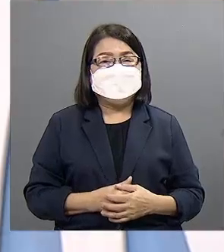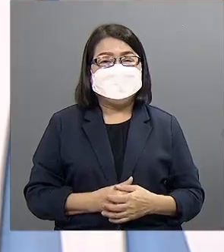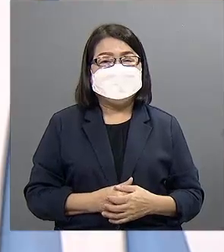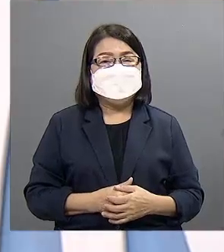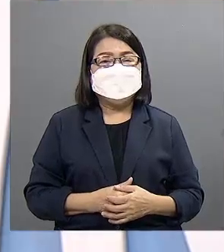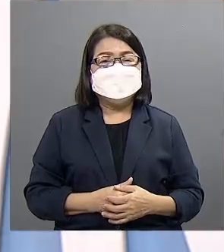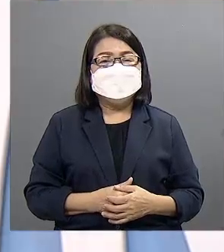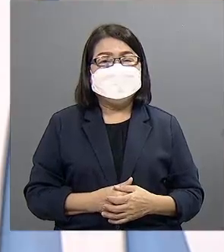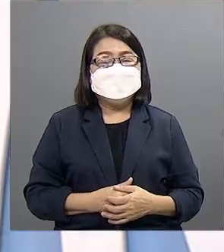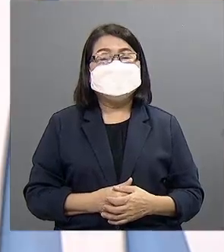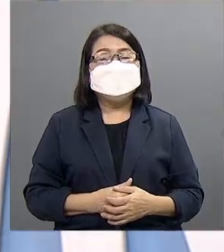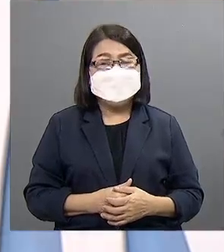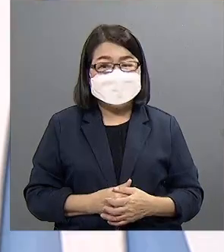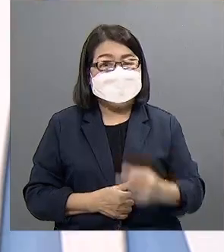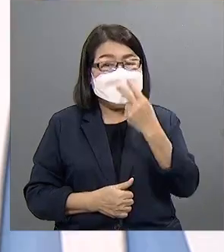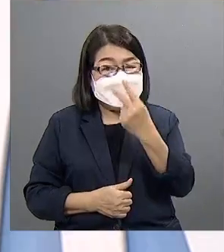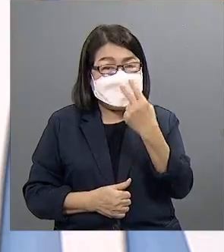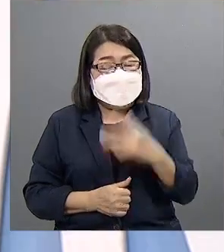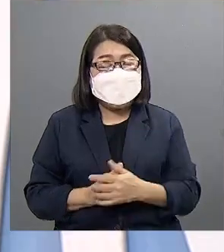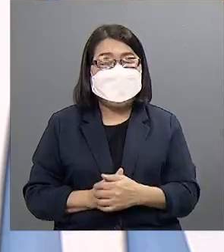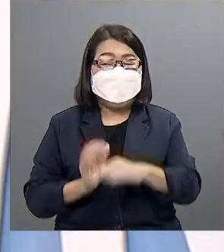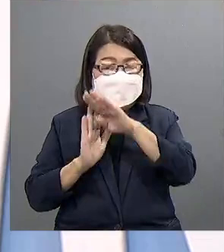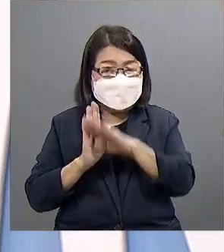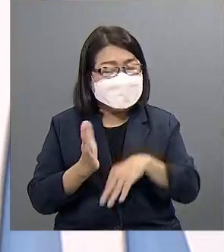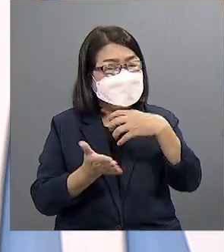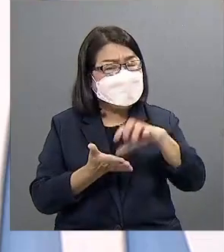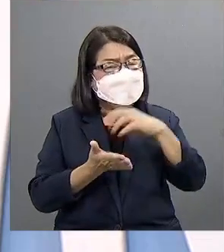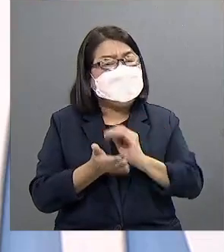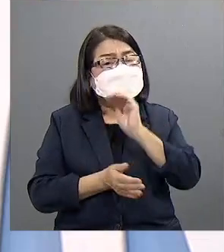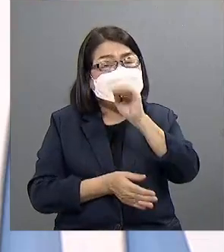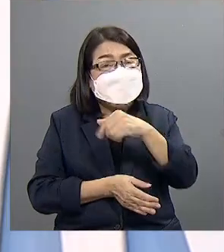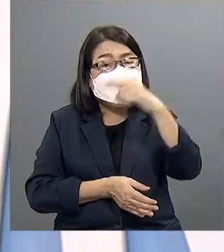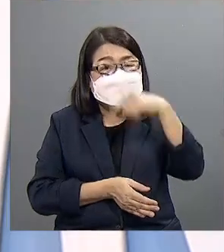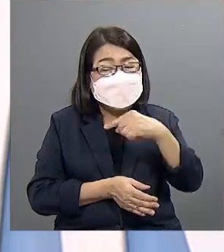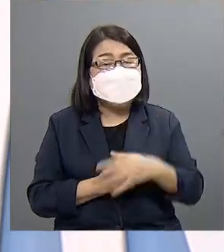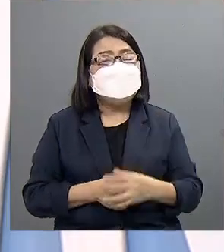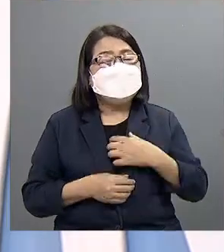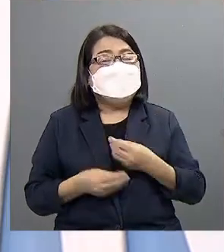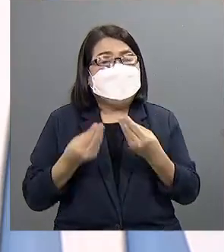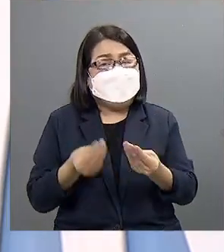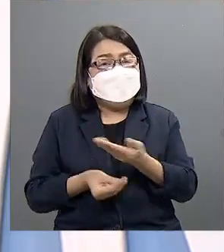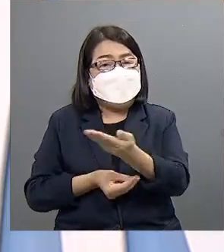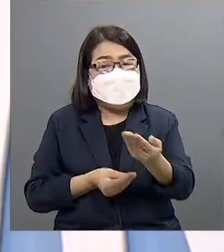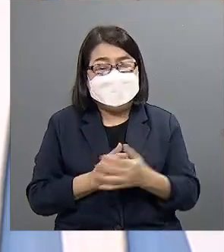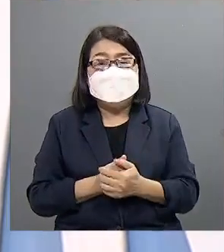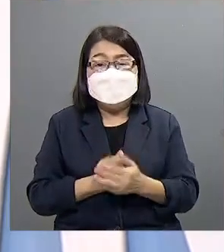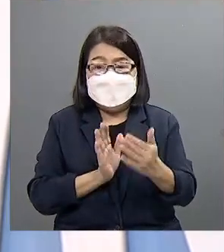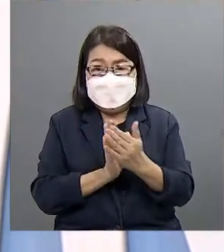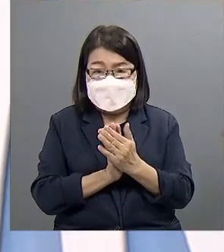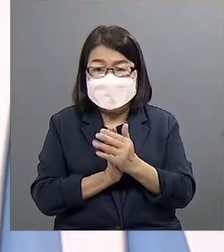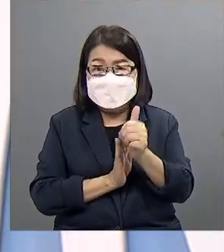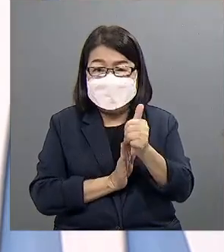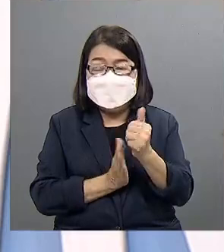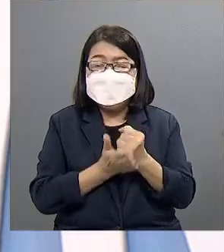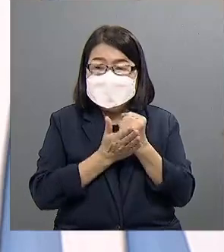นี่แหละค่ะคุณผู้ชมคะเรื่องราวของช้างไทยนะคะอยากจะเชื้อเชิญคุณผู้ชมมาร่วมกันเป็นส่วนหนึ่งในการร่วมกันแล้วก็อนุรักษ์พิทักษ์ช้